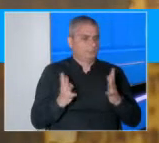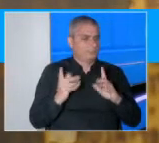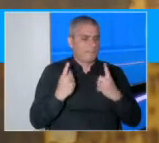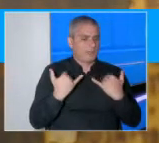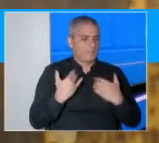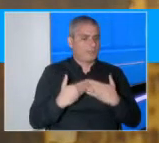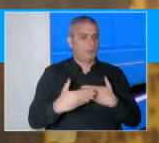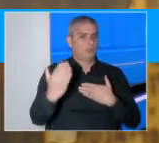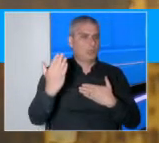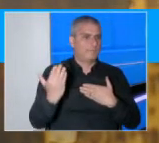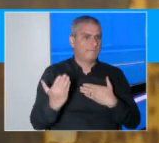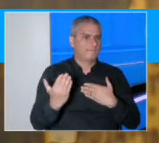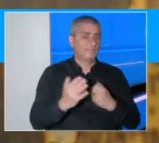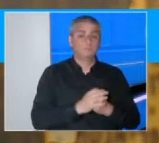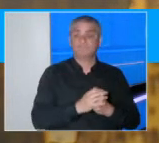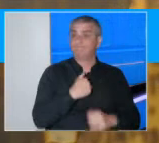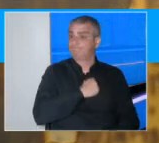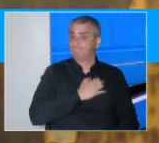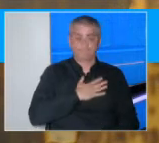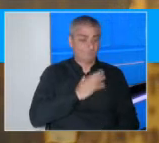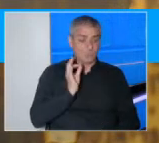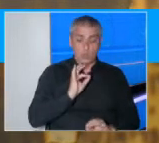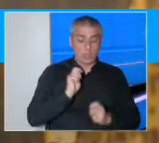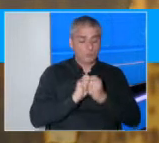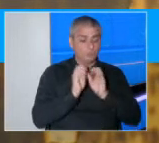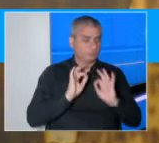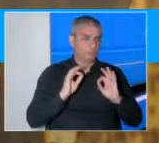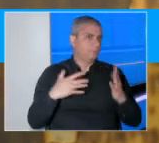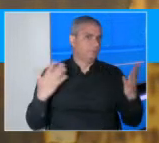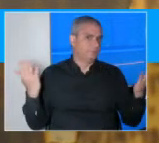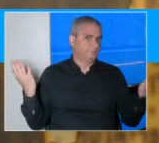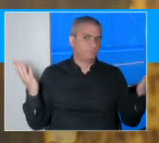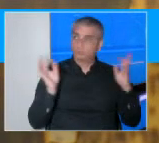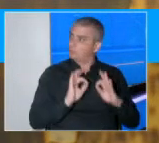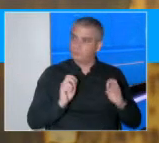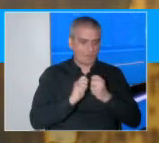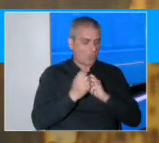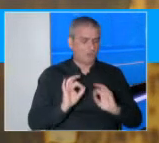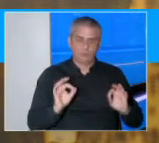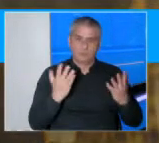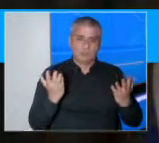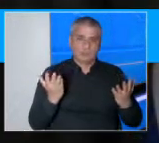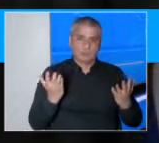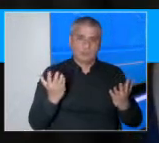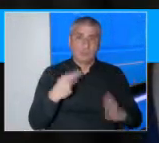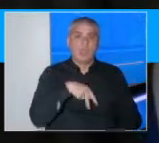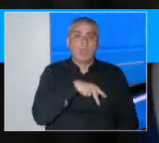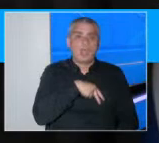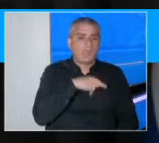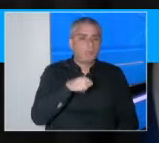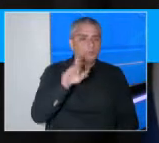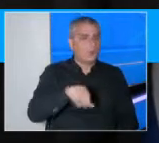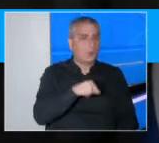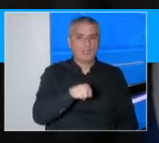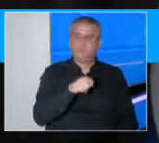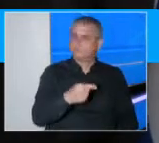יקרה מעכשיו? לצערי, כל עוד לא ישתנה שום דבר. שום דבר. האחריות הזו שהוא